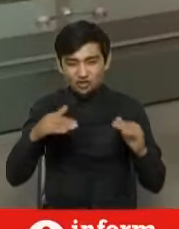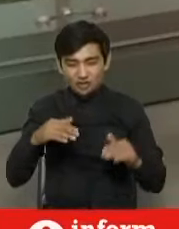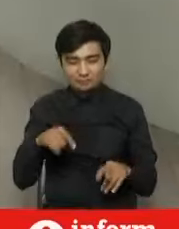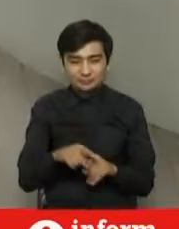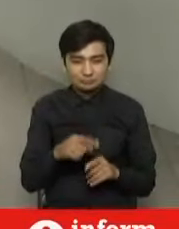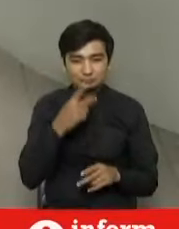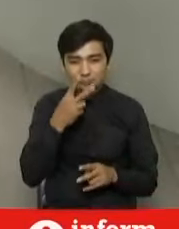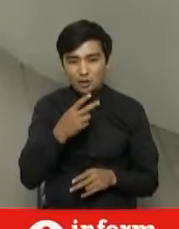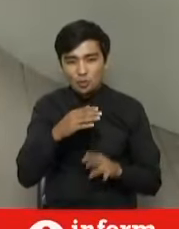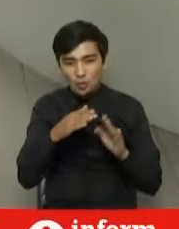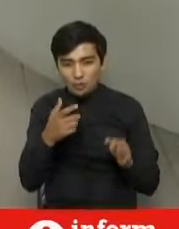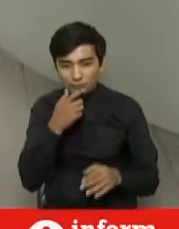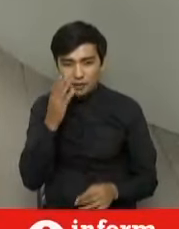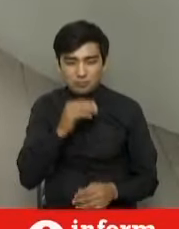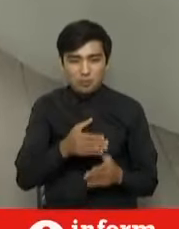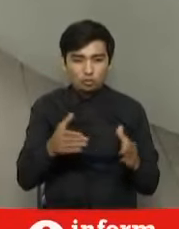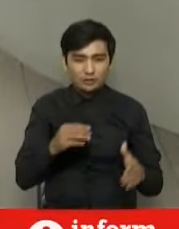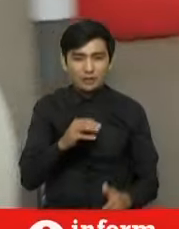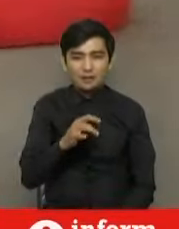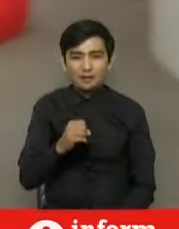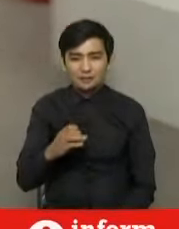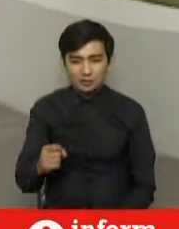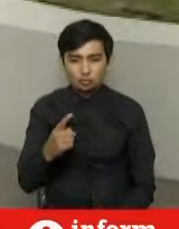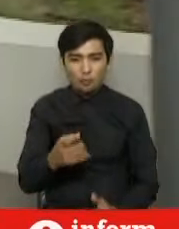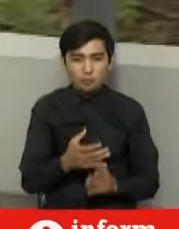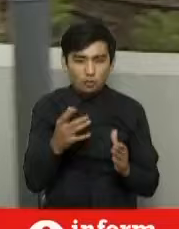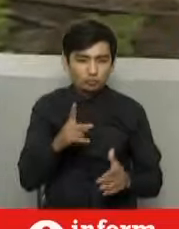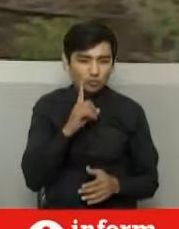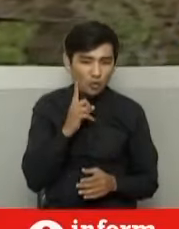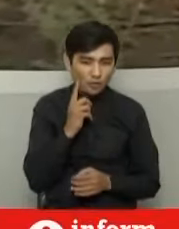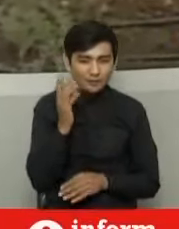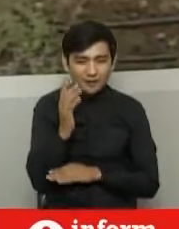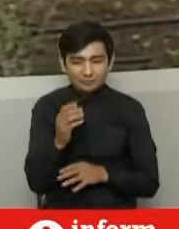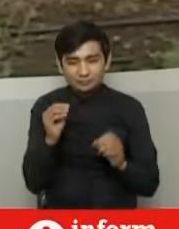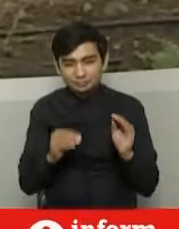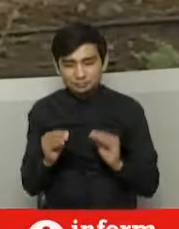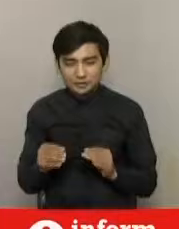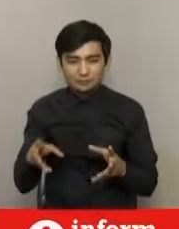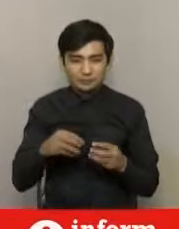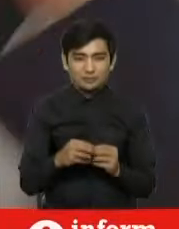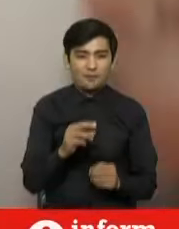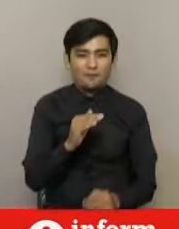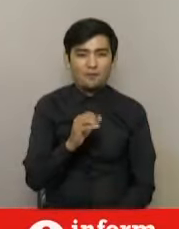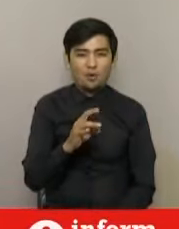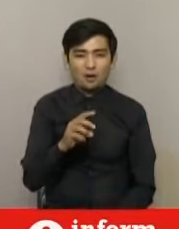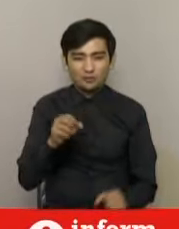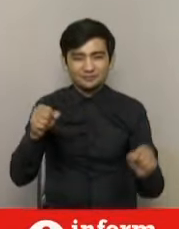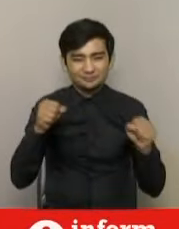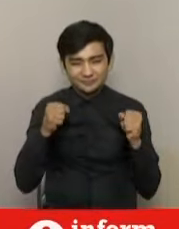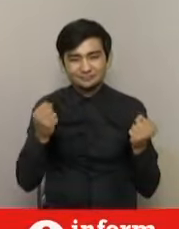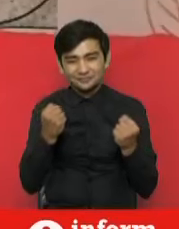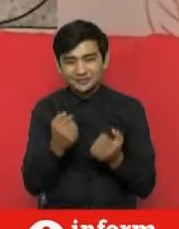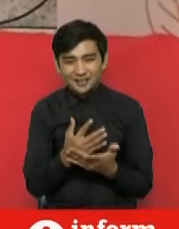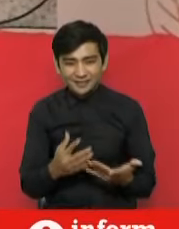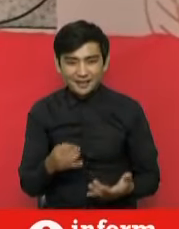алақандағыдай көрінетін үлкен терраса бар. Жалпы ғимарат аумағында 100-ден астам жасыл желек отырғызылып, воркаут аймақтар жабдықталған. Жаңа форматтағы студенттер үйінің